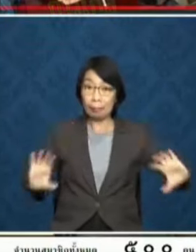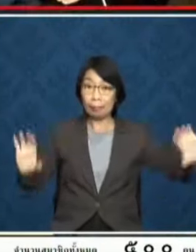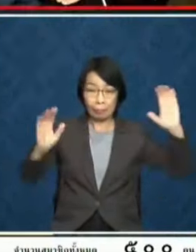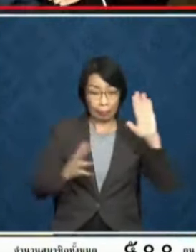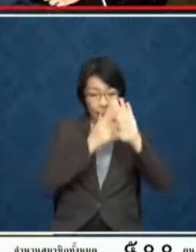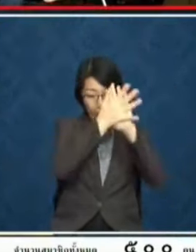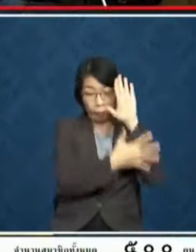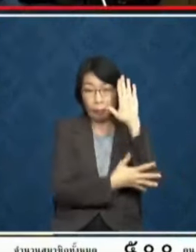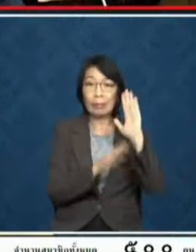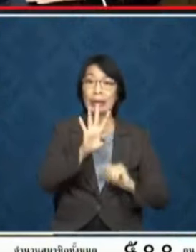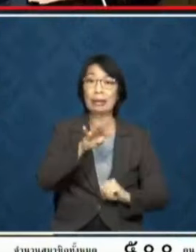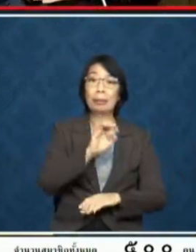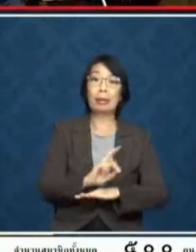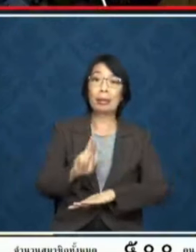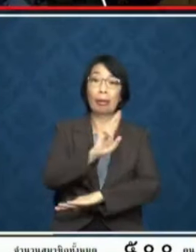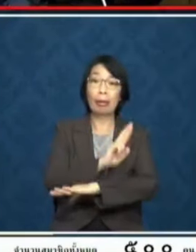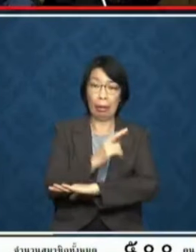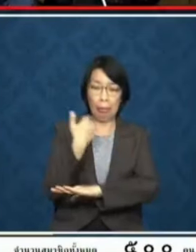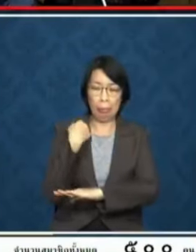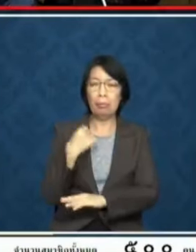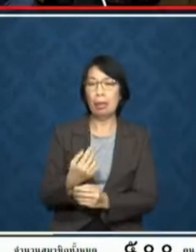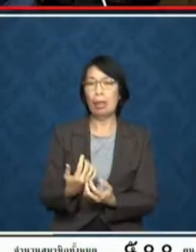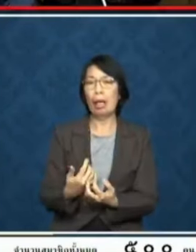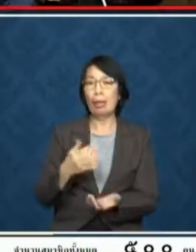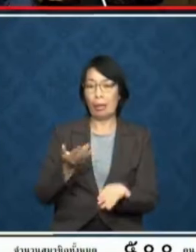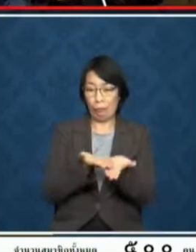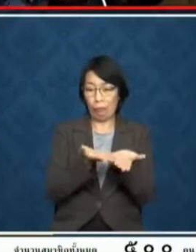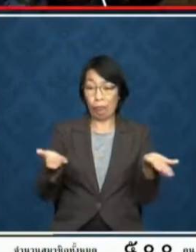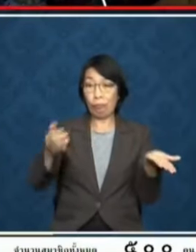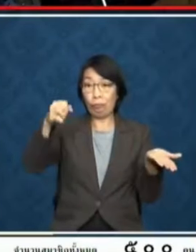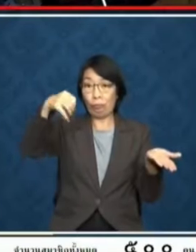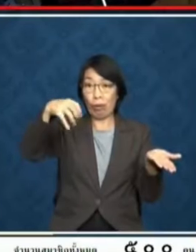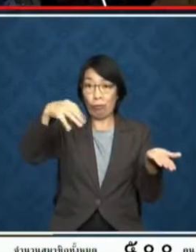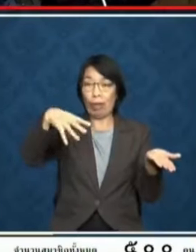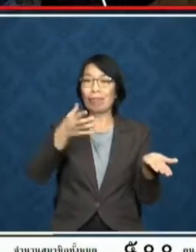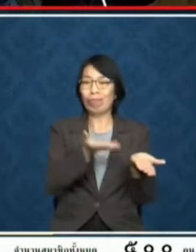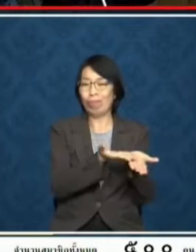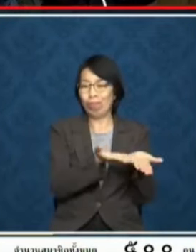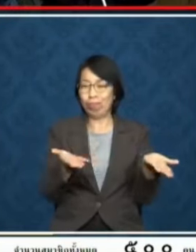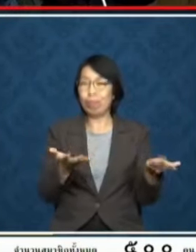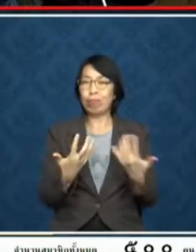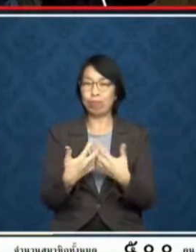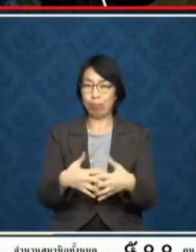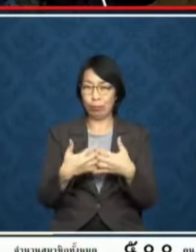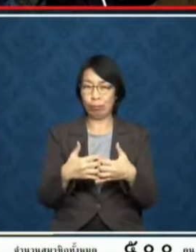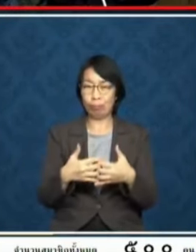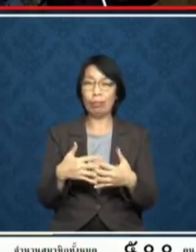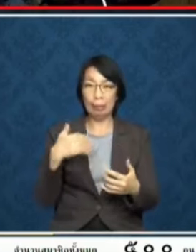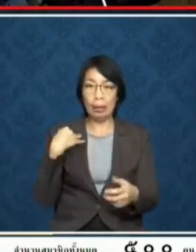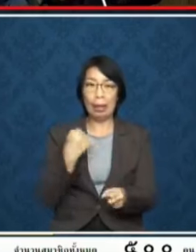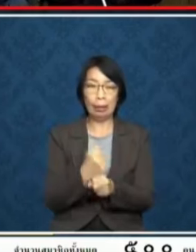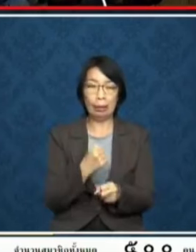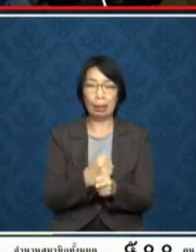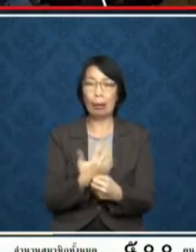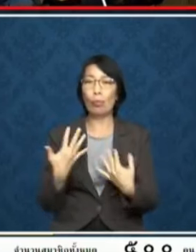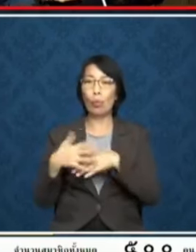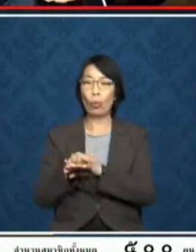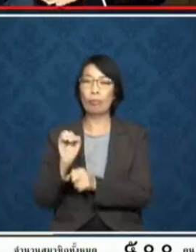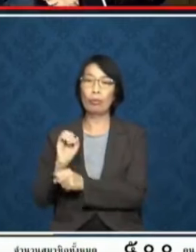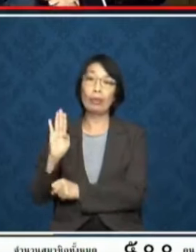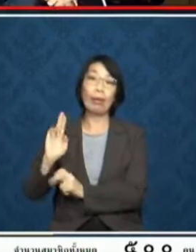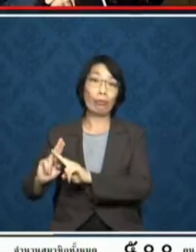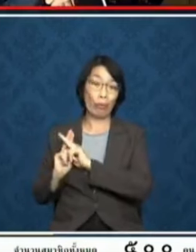ไร่ค่ะผลิตไฟฟ้าและพลังงานแสงอาทิตย์หรือที่เรียกกันว่าโซลาร์ฟาร์มค่ะร่วมกันกับเอกช